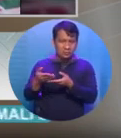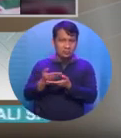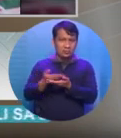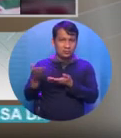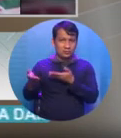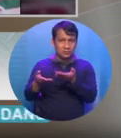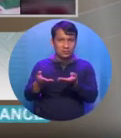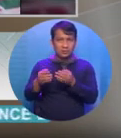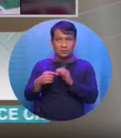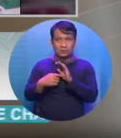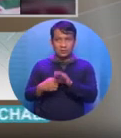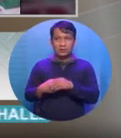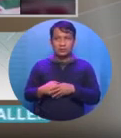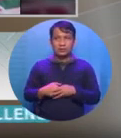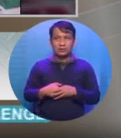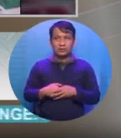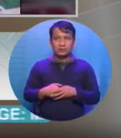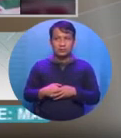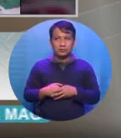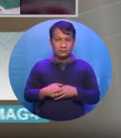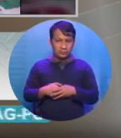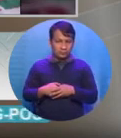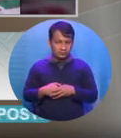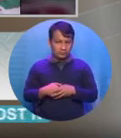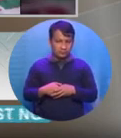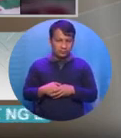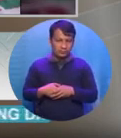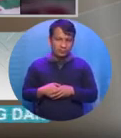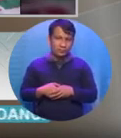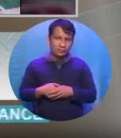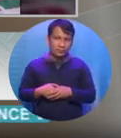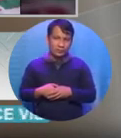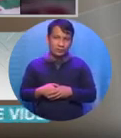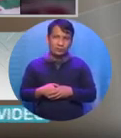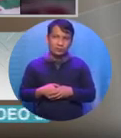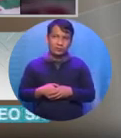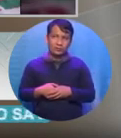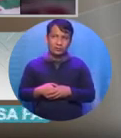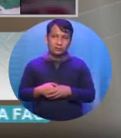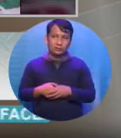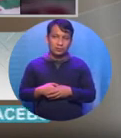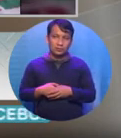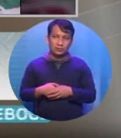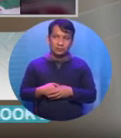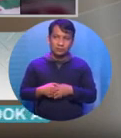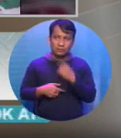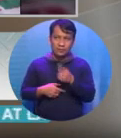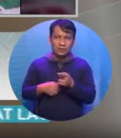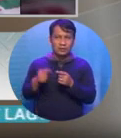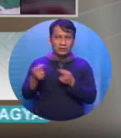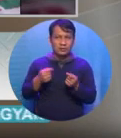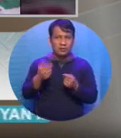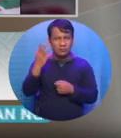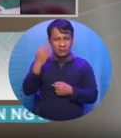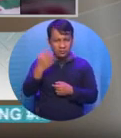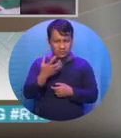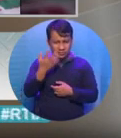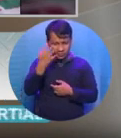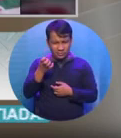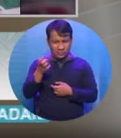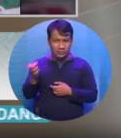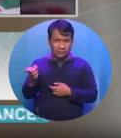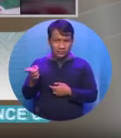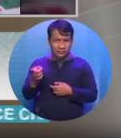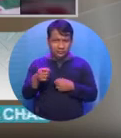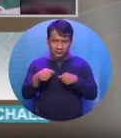yung nanginibat sa mga ganun na bagay. Kasi ito yung tinanong ko yun eh. Okay, sir, ano ba ginasasama mo ng loob? Dahil